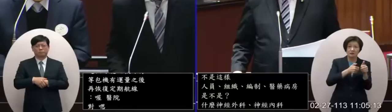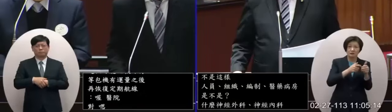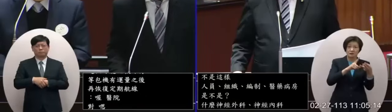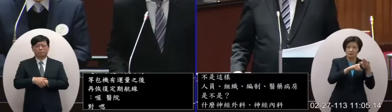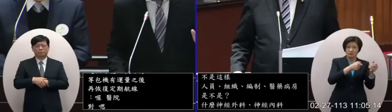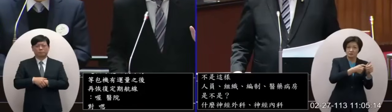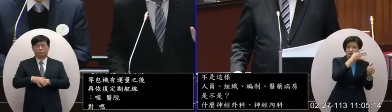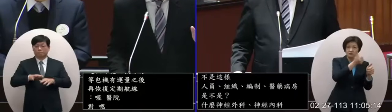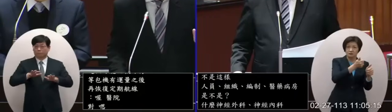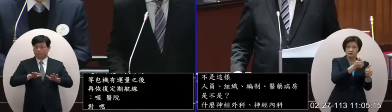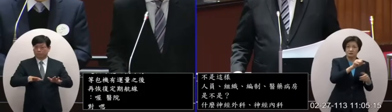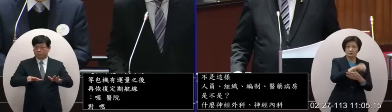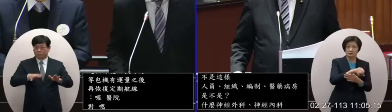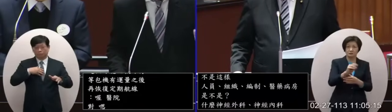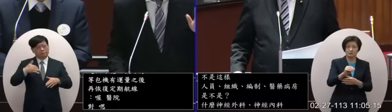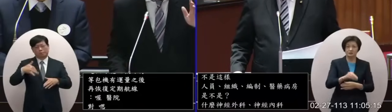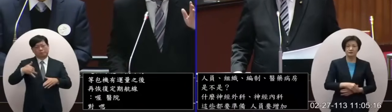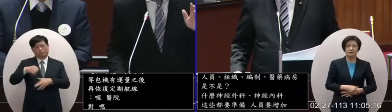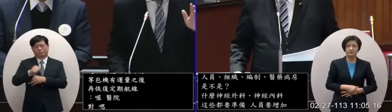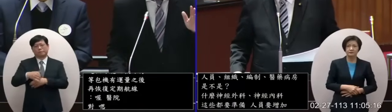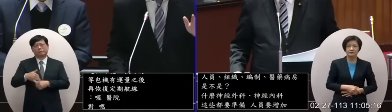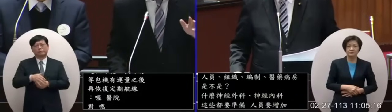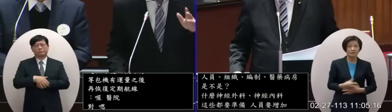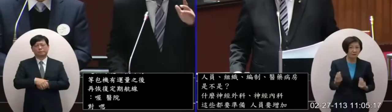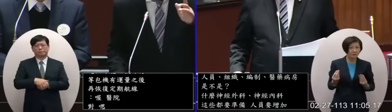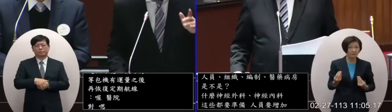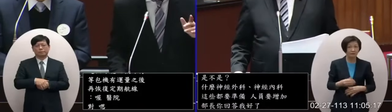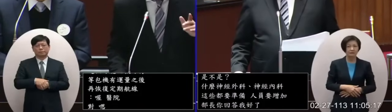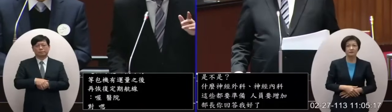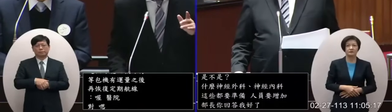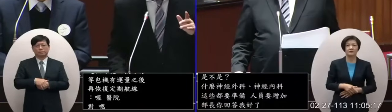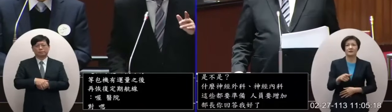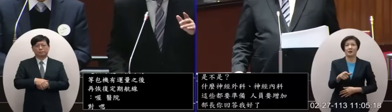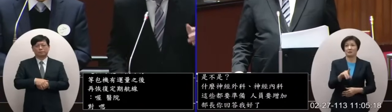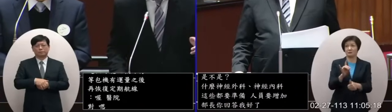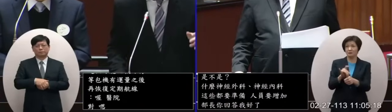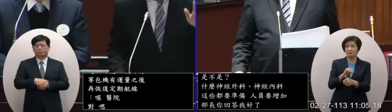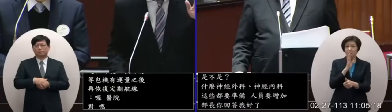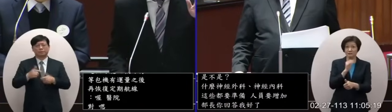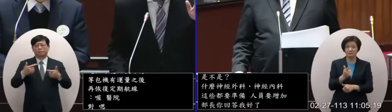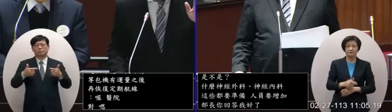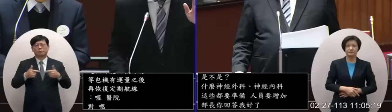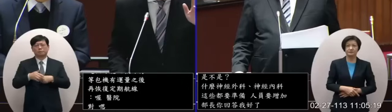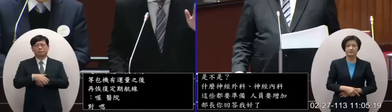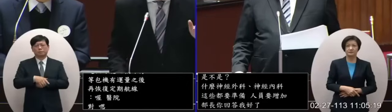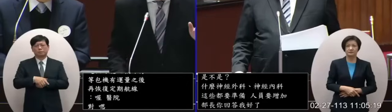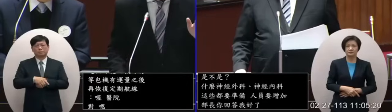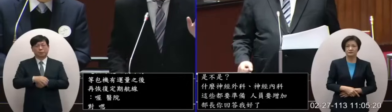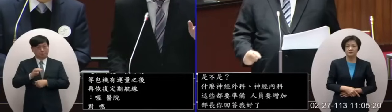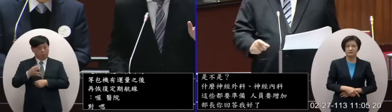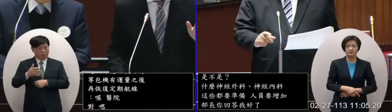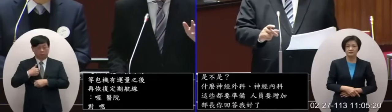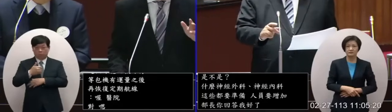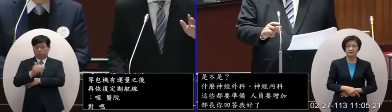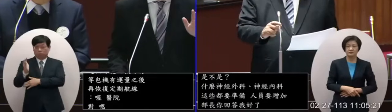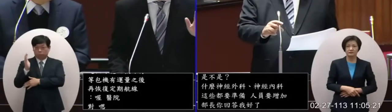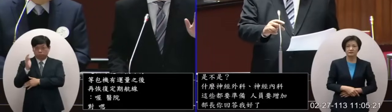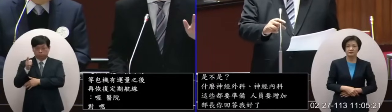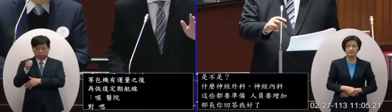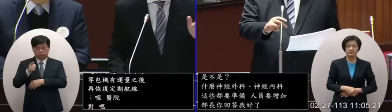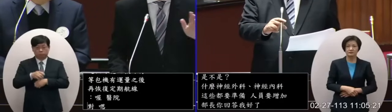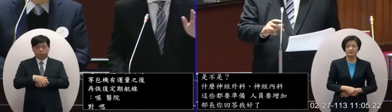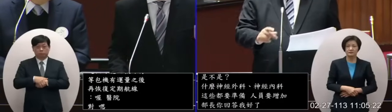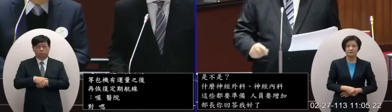应？ 目前的话是没有了，因为 没有， 哎，因为 就骗人喽。 没有那个，因为县政府那边